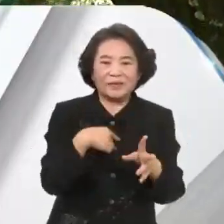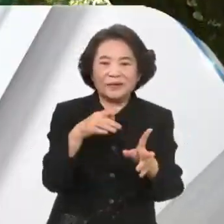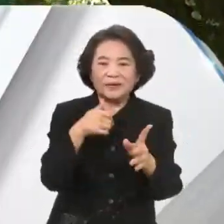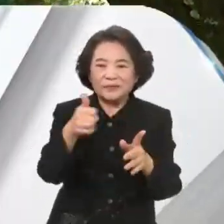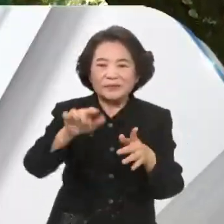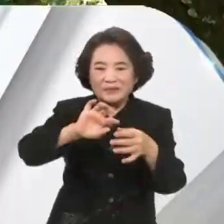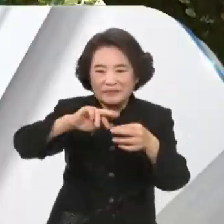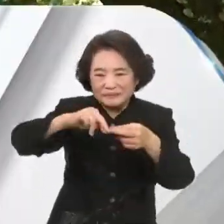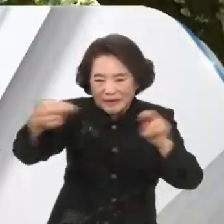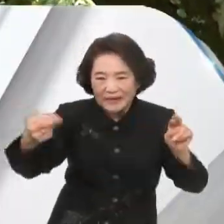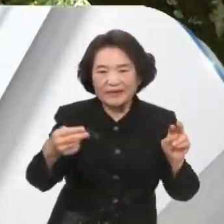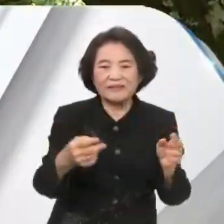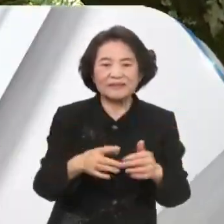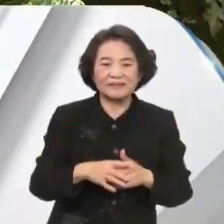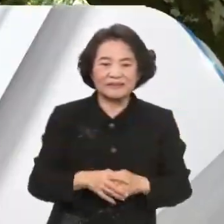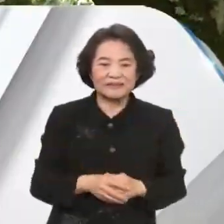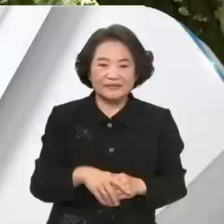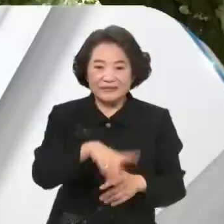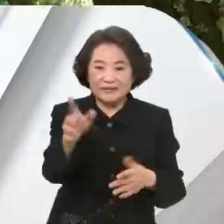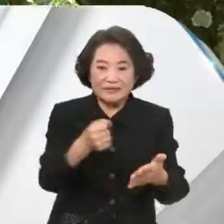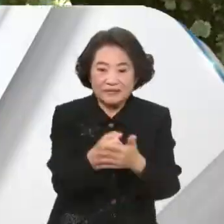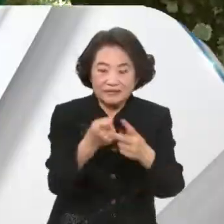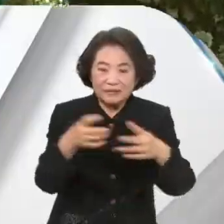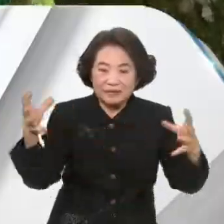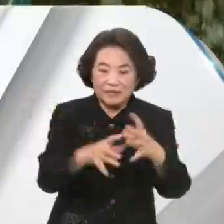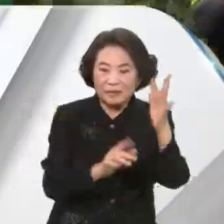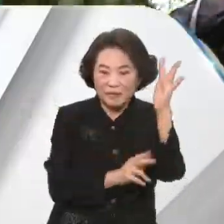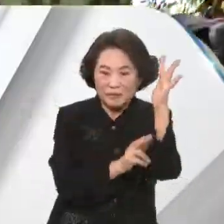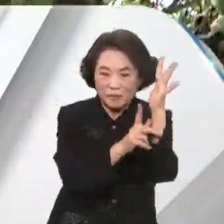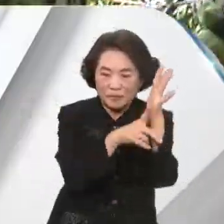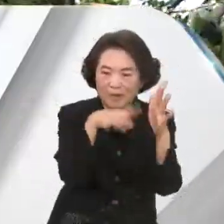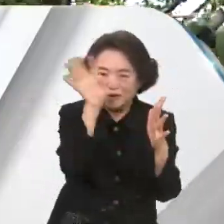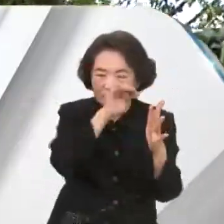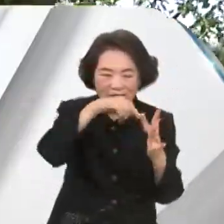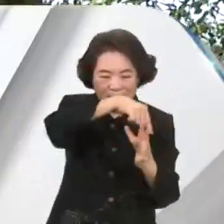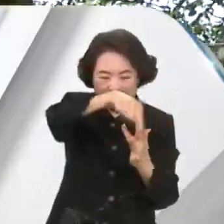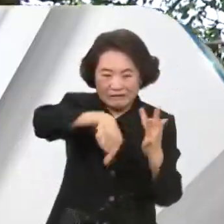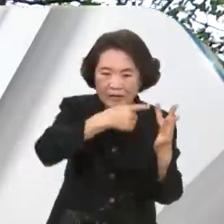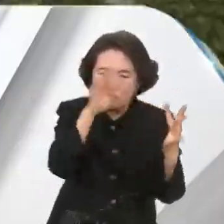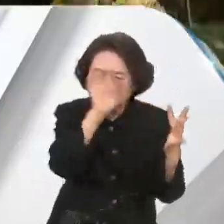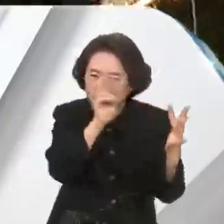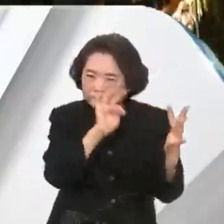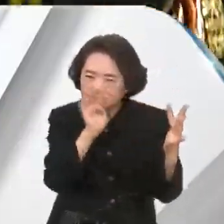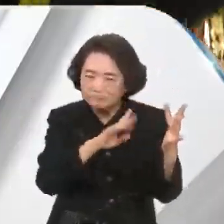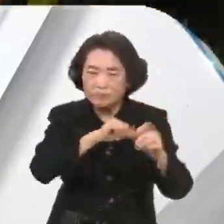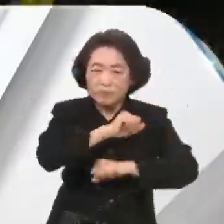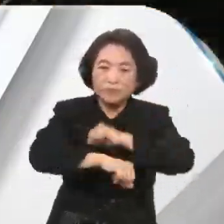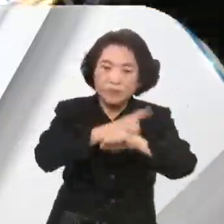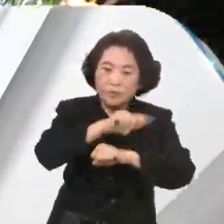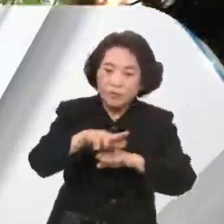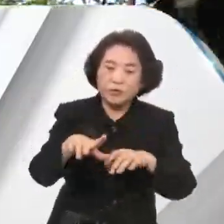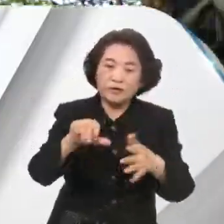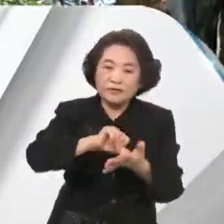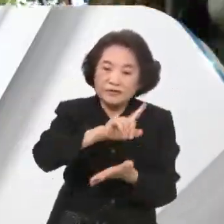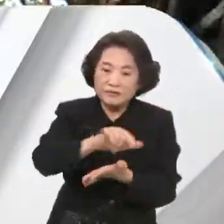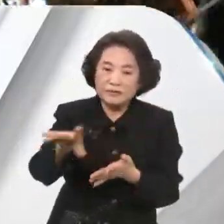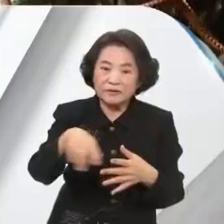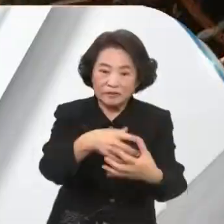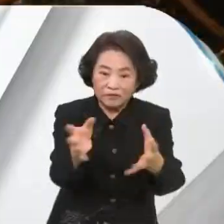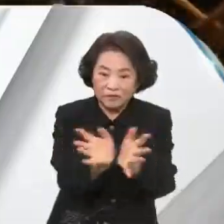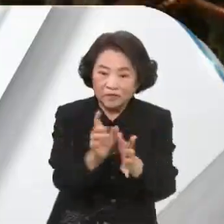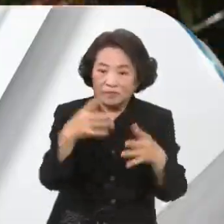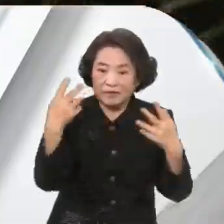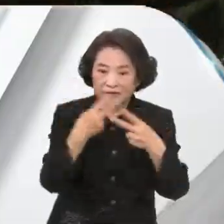我过去拿好了。 一条子工向下白树调查树密挡风的东西，一百个任务由几下去行